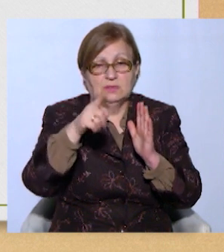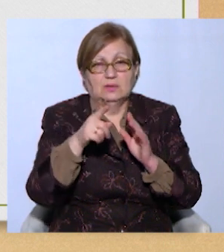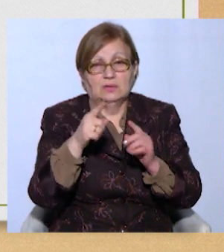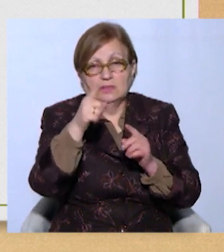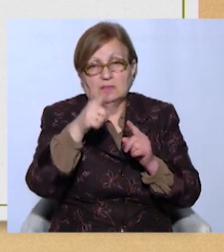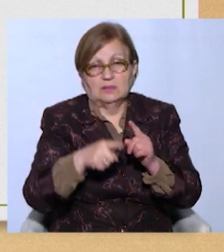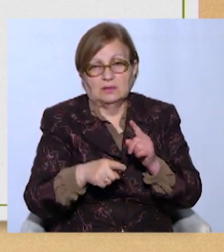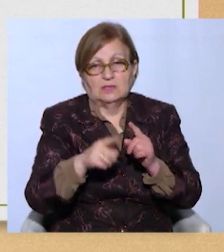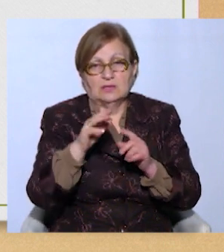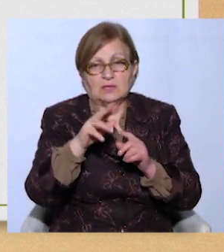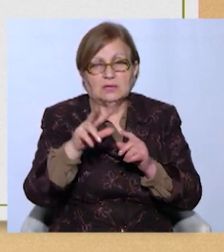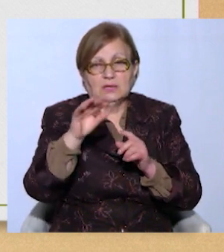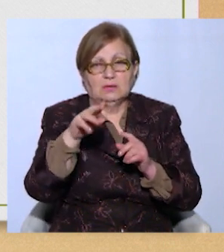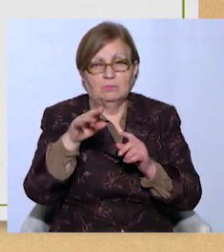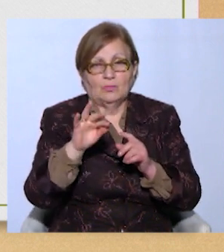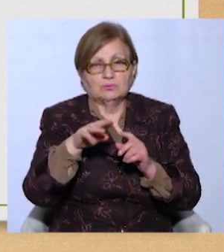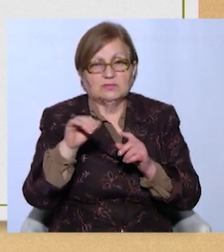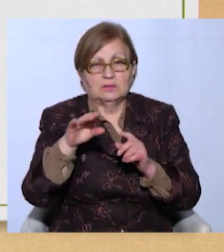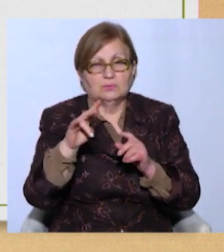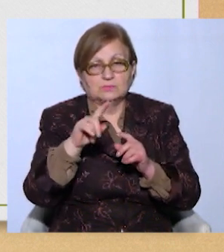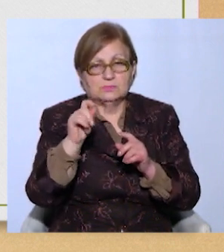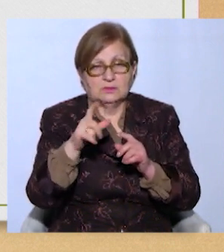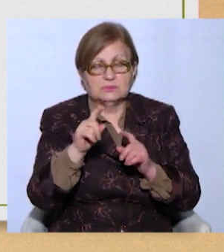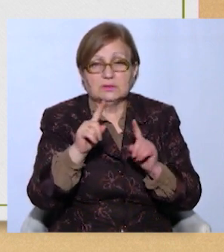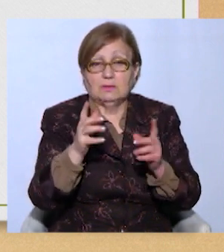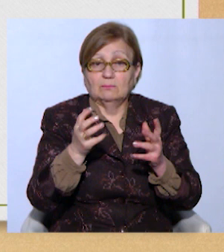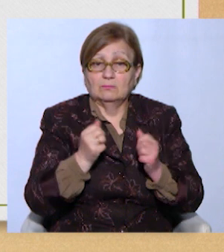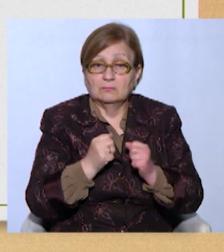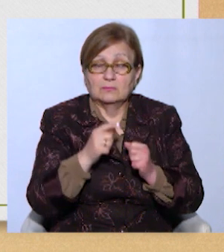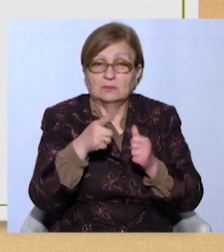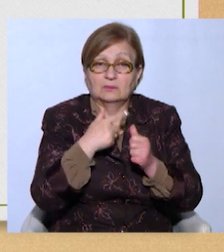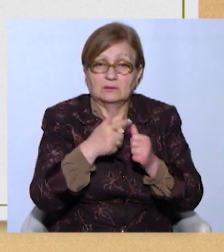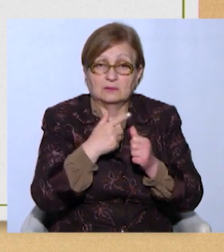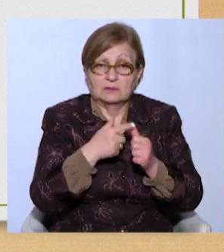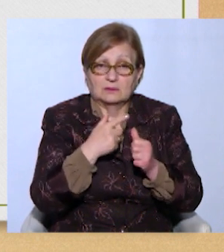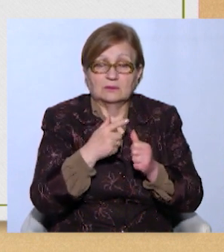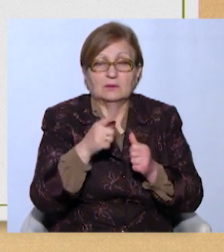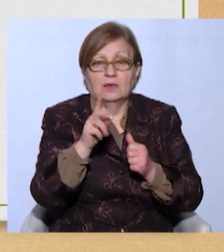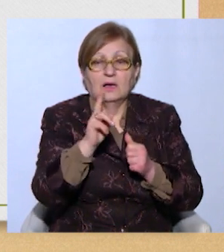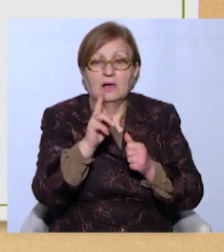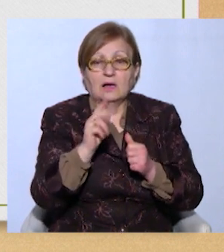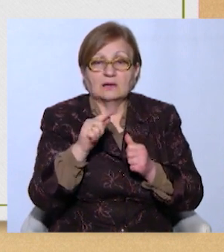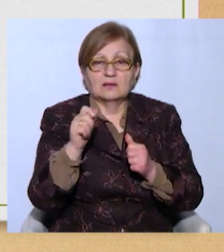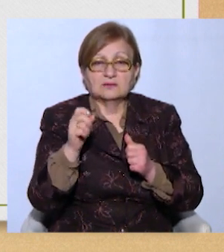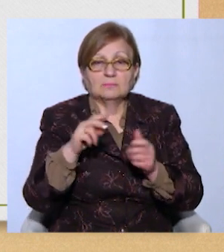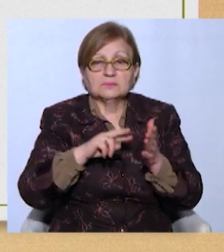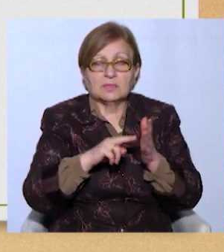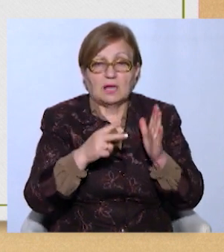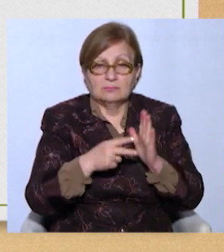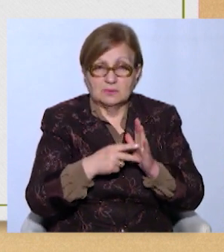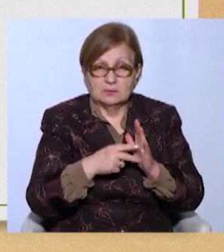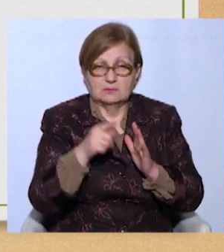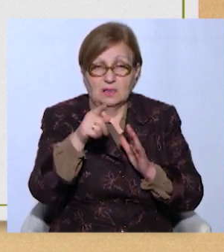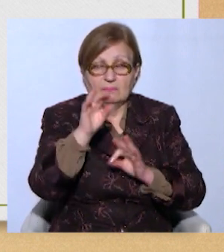გატარებით ჰიპოტენუზაზე, რა მონაკვეთებიც მიიღება, რომელთა სახელებად ქვიათ კათეტების გეგმილები, რომელიც